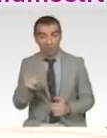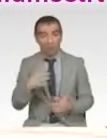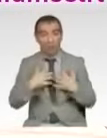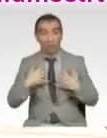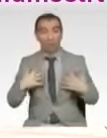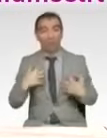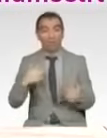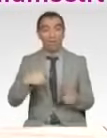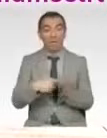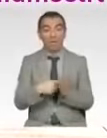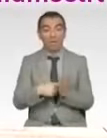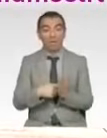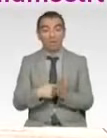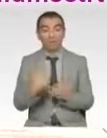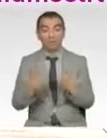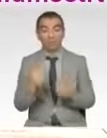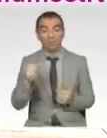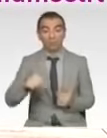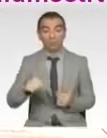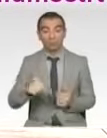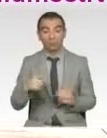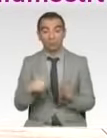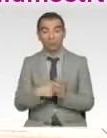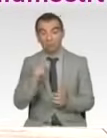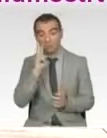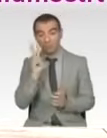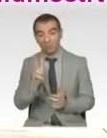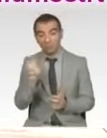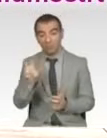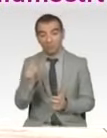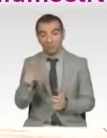Özgüvenin adı maalesef ki bugün çocuklara baktığımızda